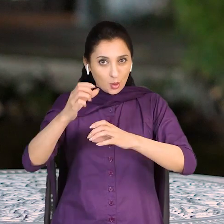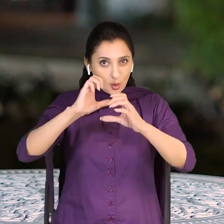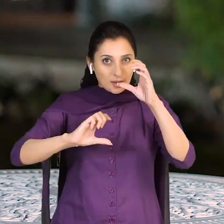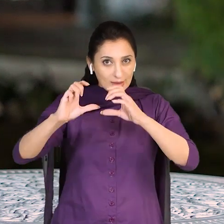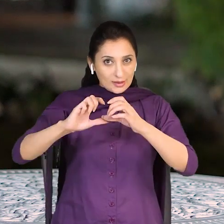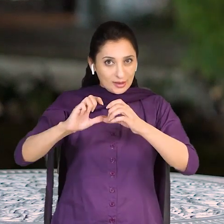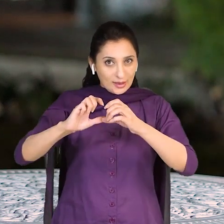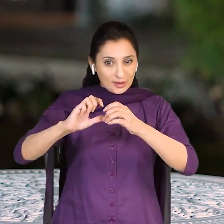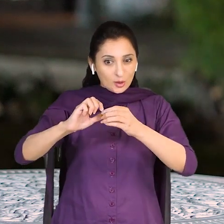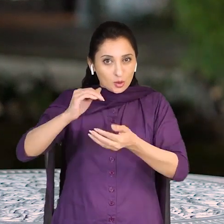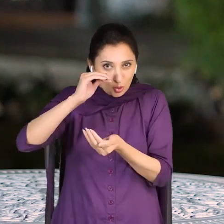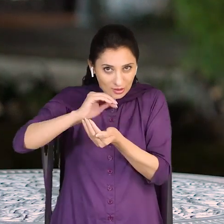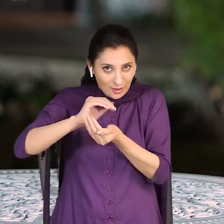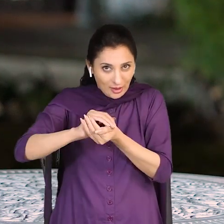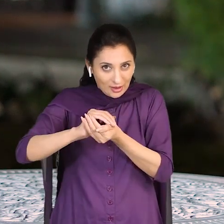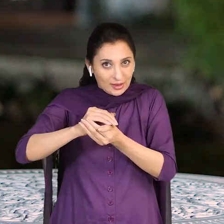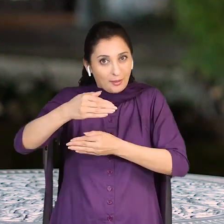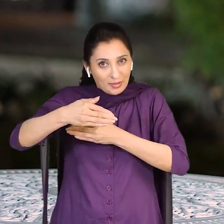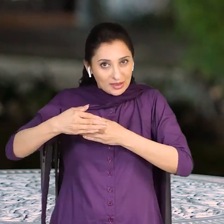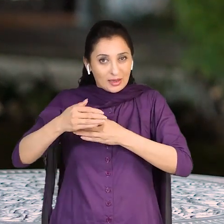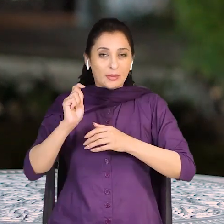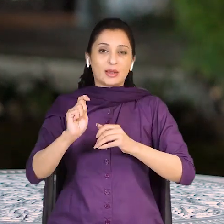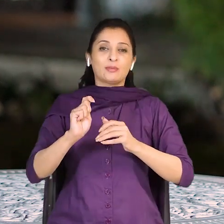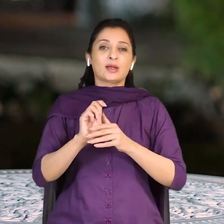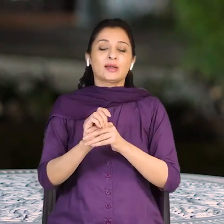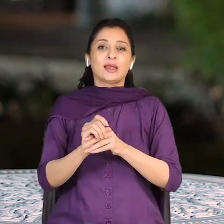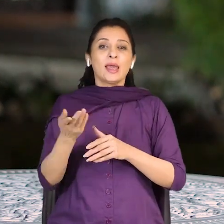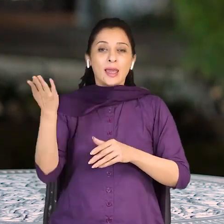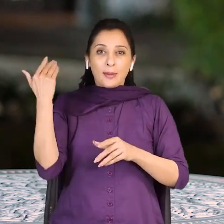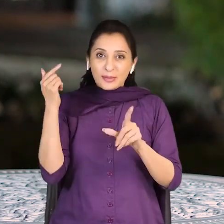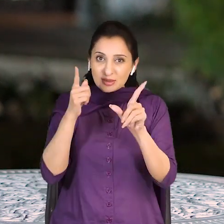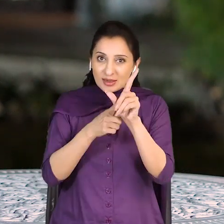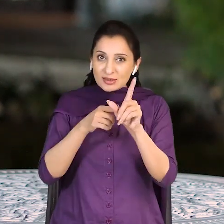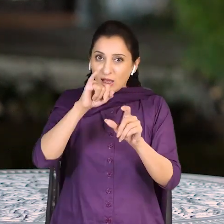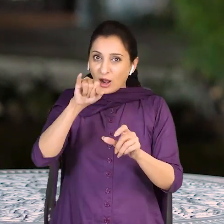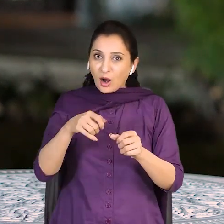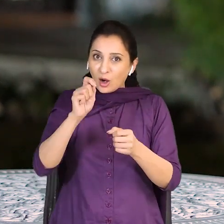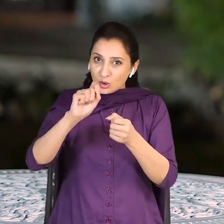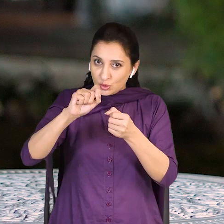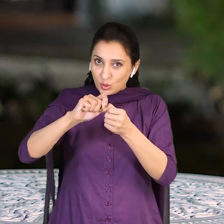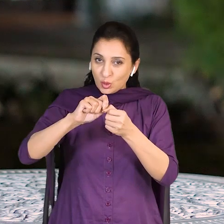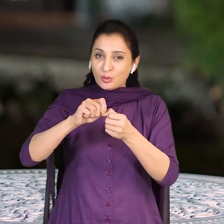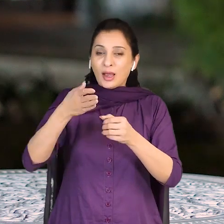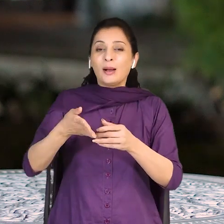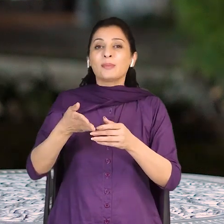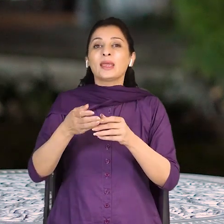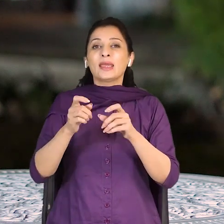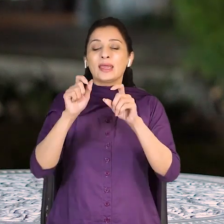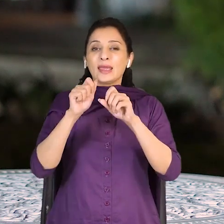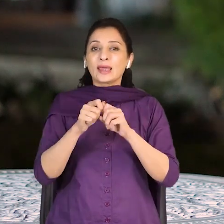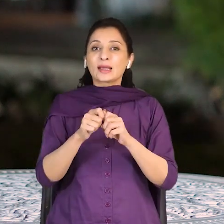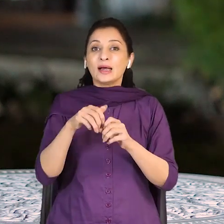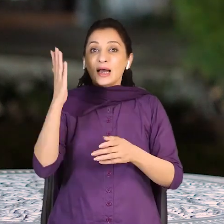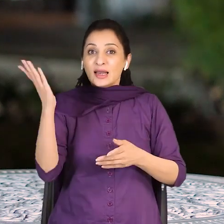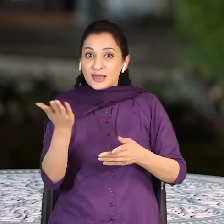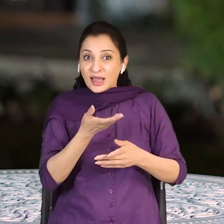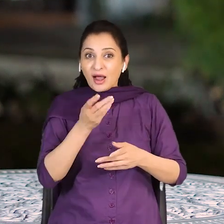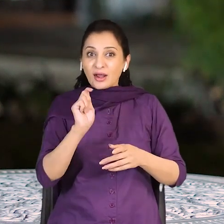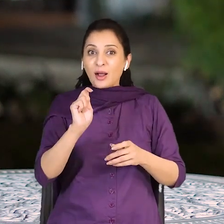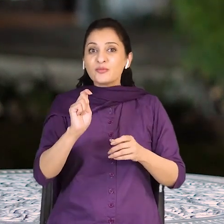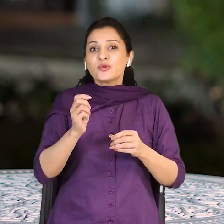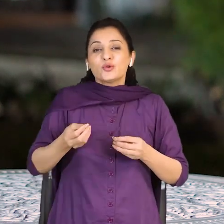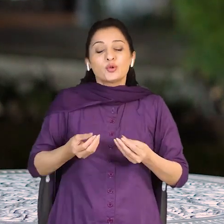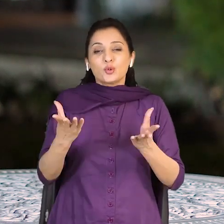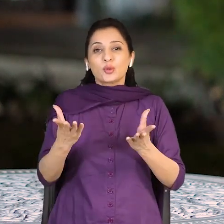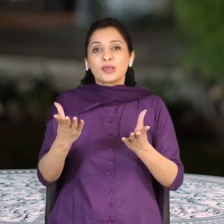रिसेंटली जून में हम लोगों ने उसकी एक सोवेनिर शॉप भी डेवलप की है जिसका नाम है क्राफ्ट घर। जैसे ही आप एंटर होंगे लाहौर फोर्ट